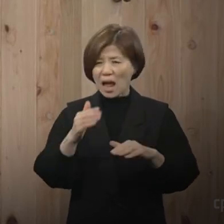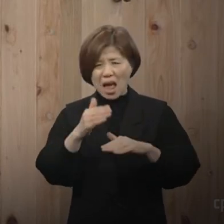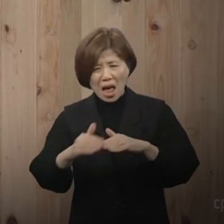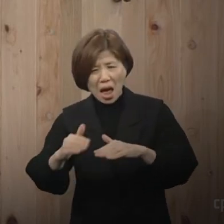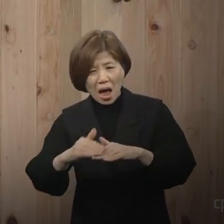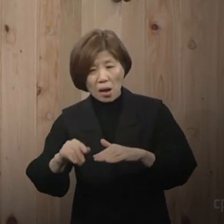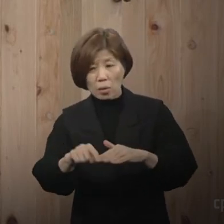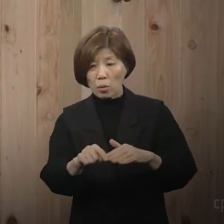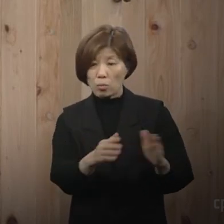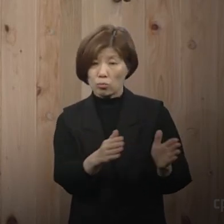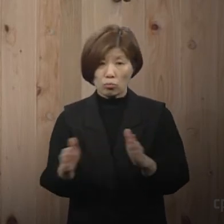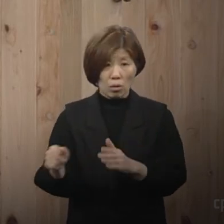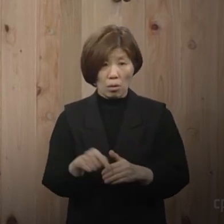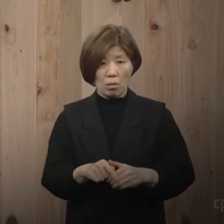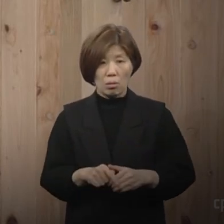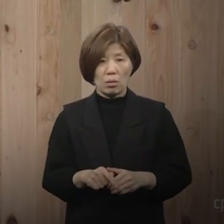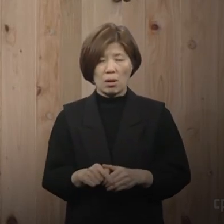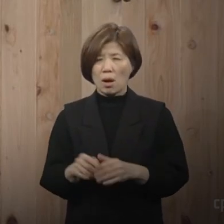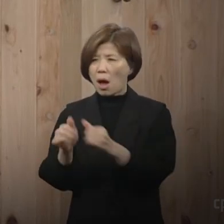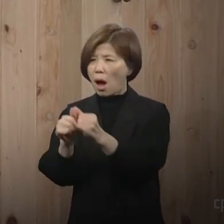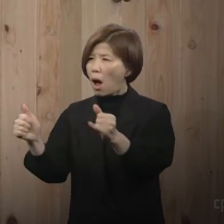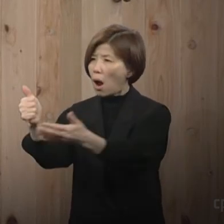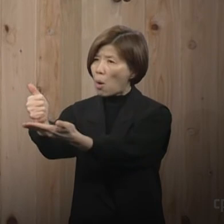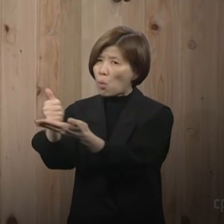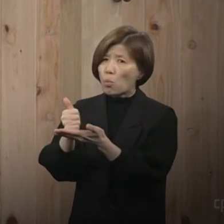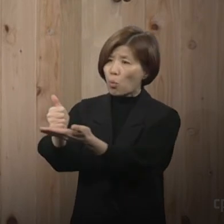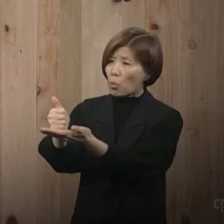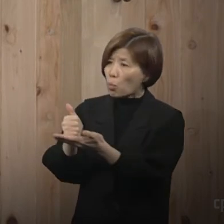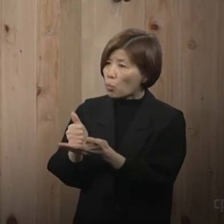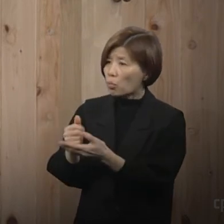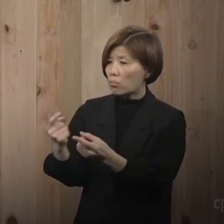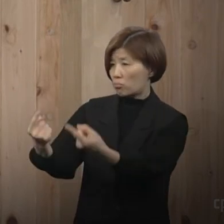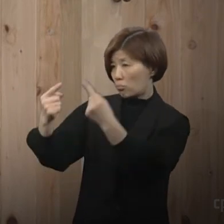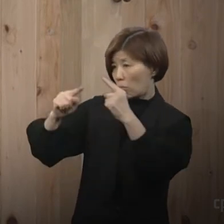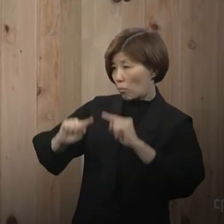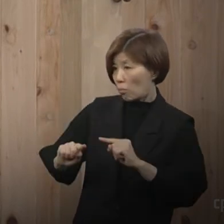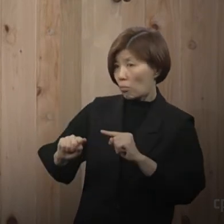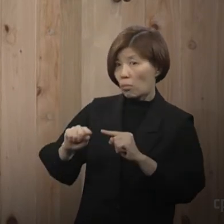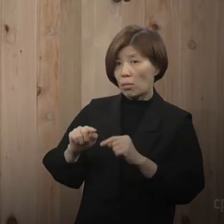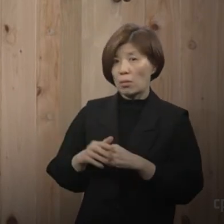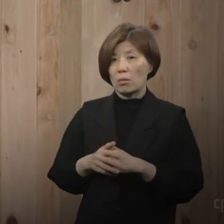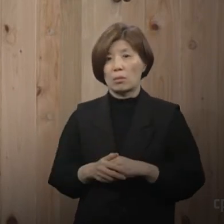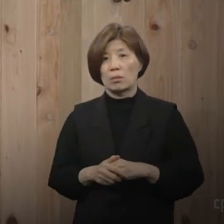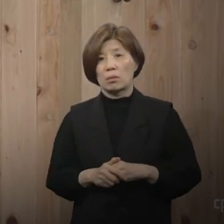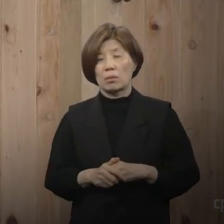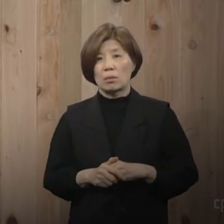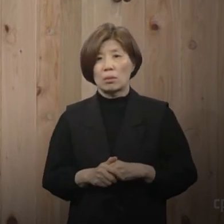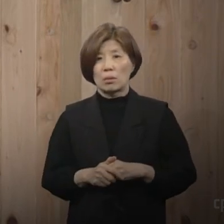생선회에. 그래서 많은 사람들이 그 잔치에 초대받고 이 잔치에 왔습니다.